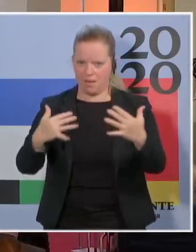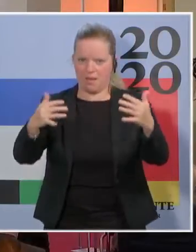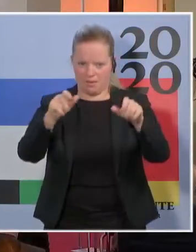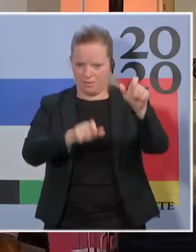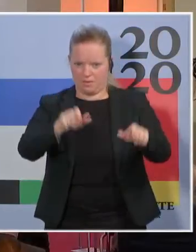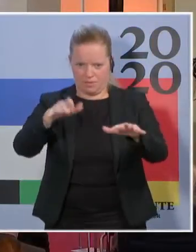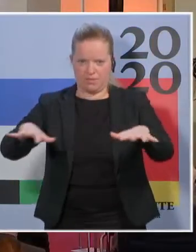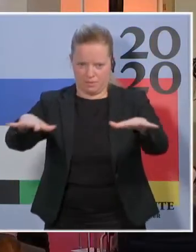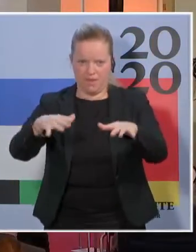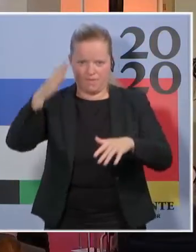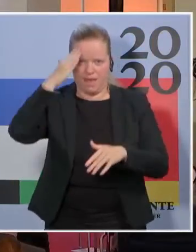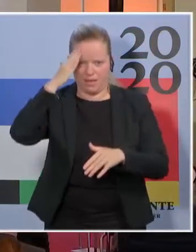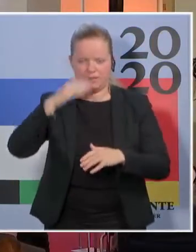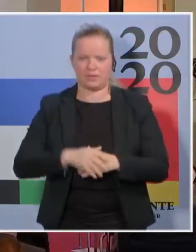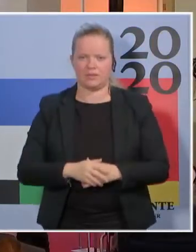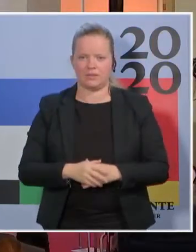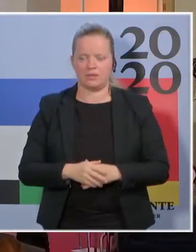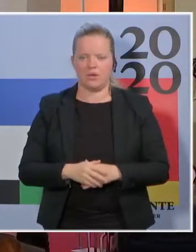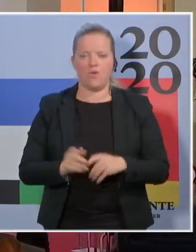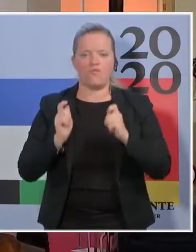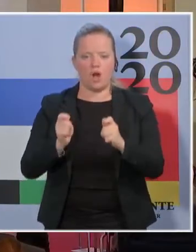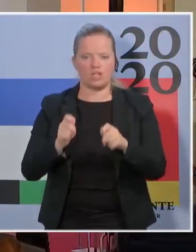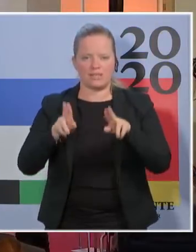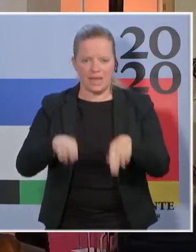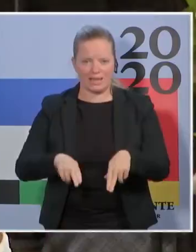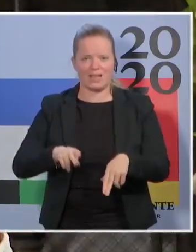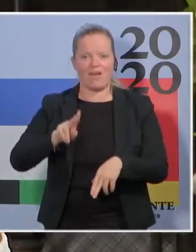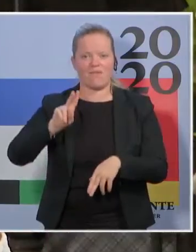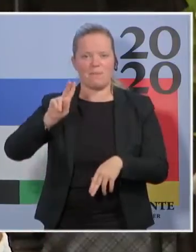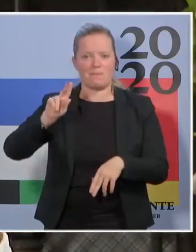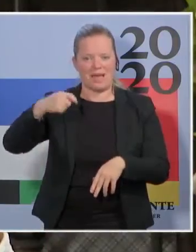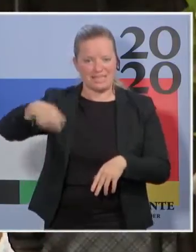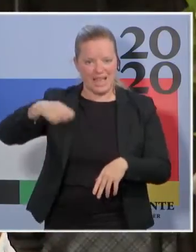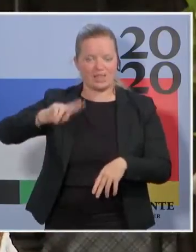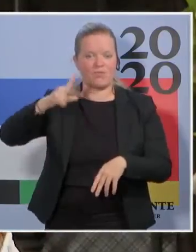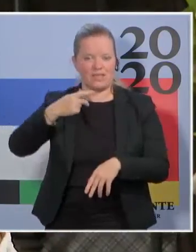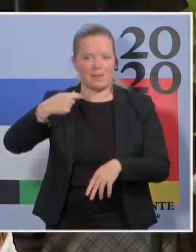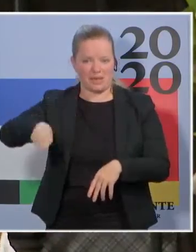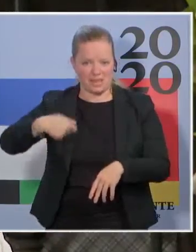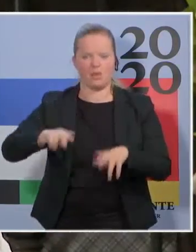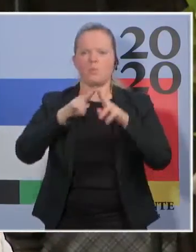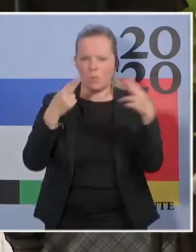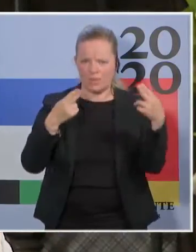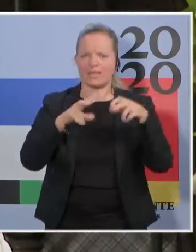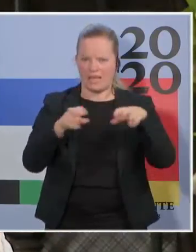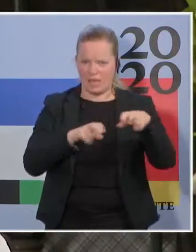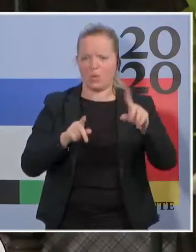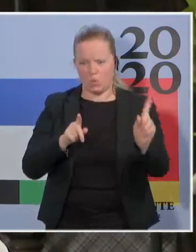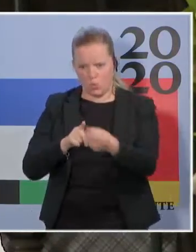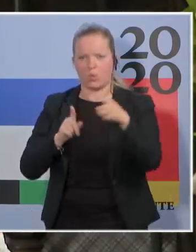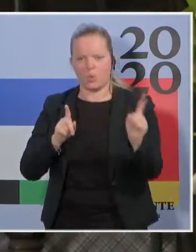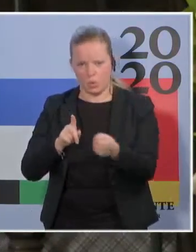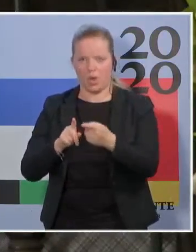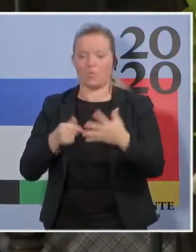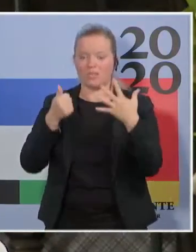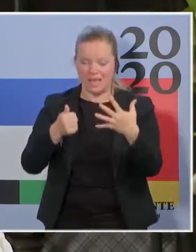wissen, das Vorschlagsrecht bei Präsident und Vizepräsident obliegt der jeweiligen Bundesregierung, ebenso für 6 weitere Mitglieder